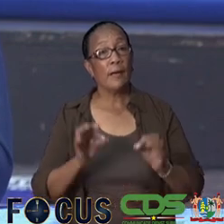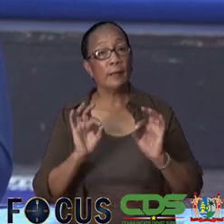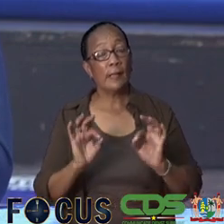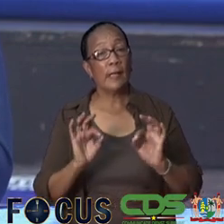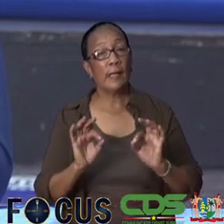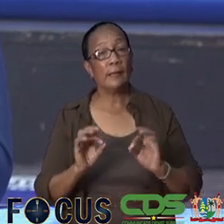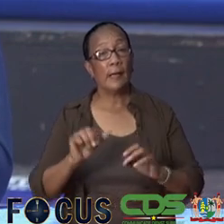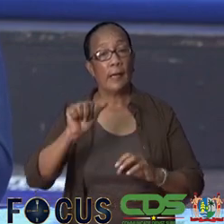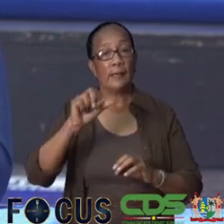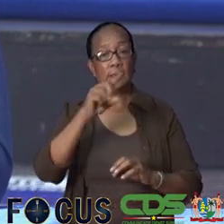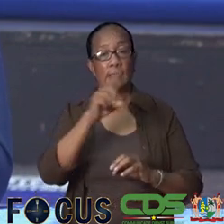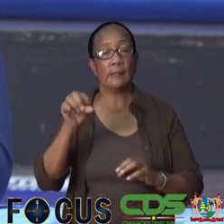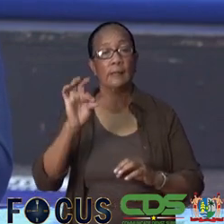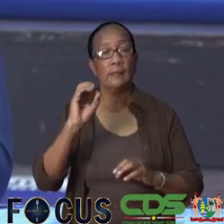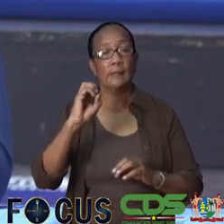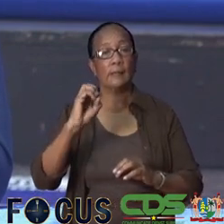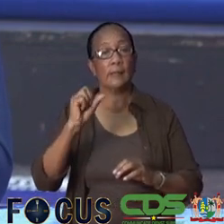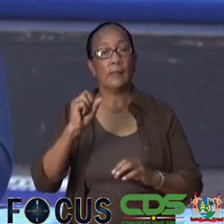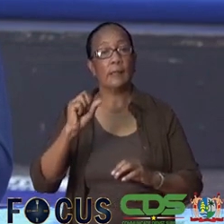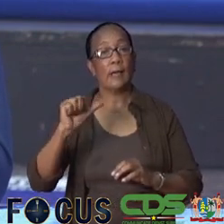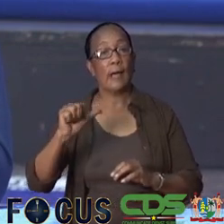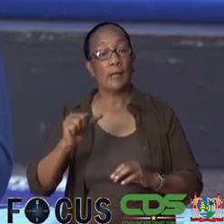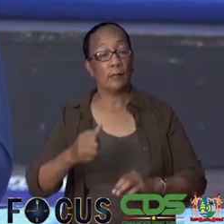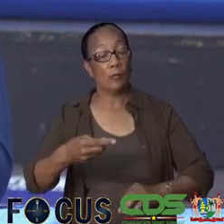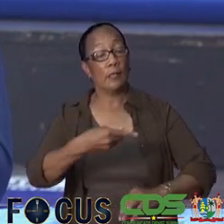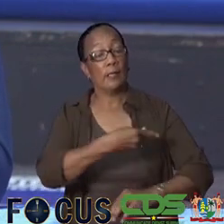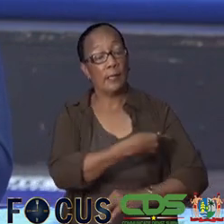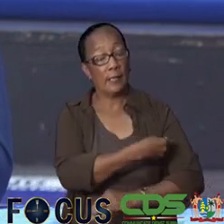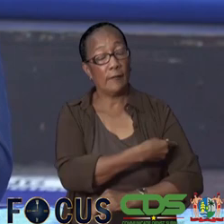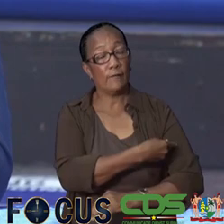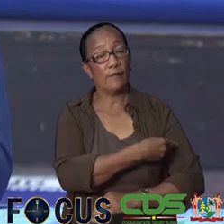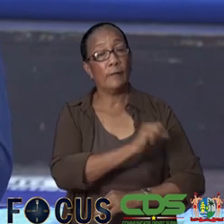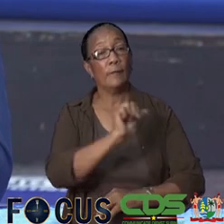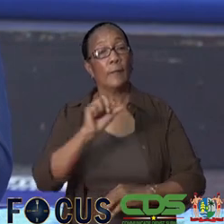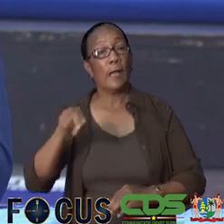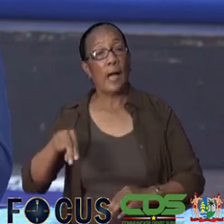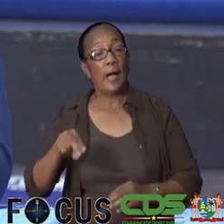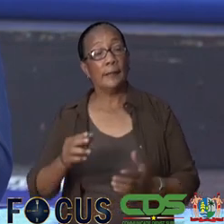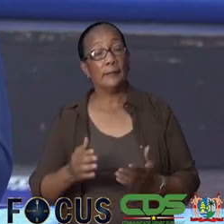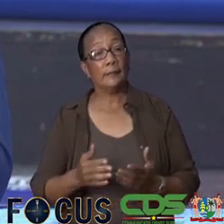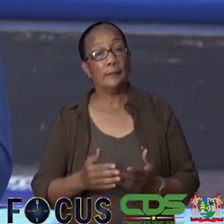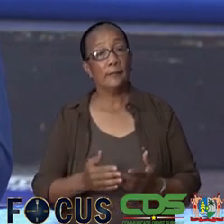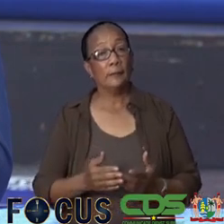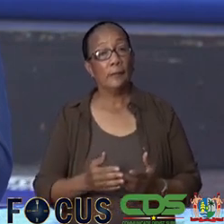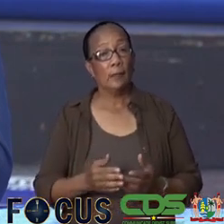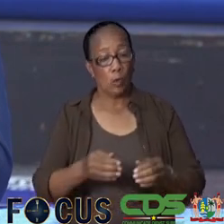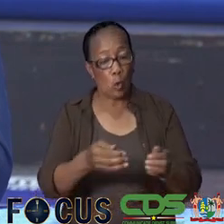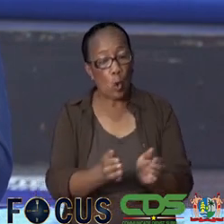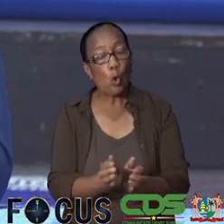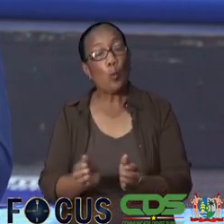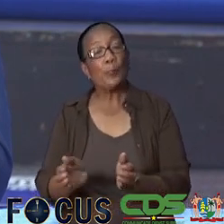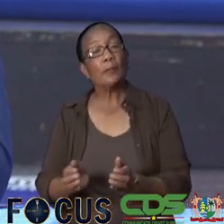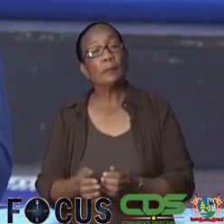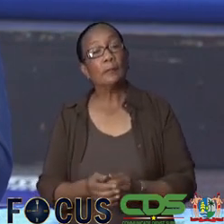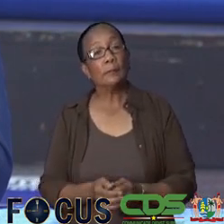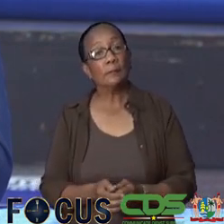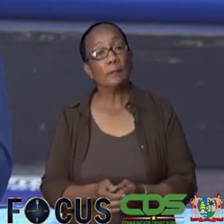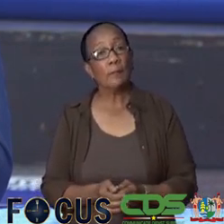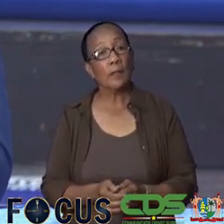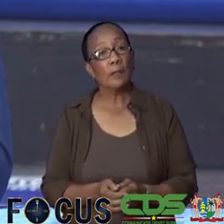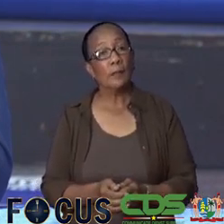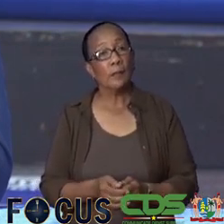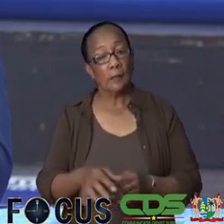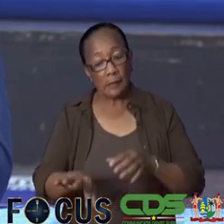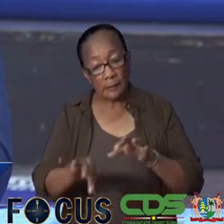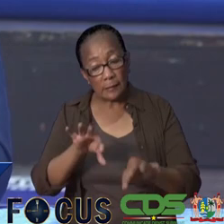dus AstraZeneca, zullen toedienen aan een geselecteerde groep. Niet een geselecteerde